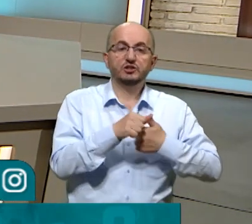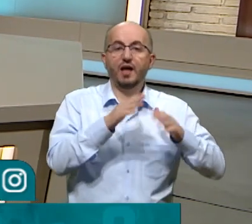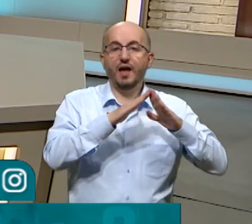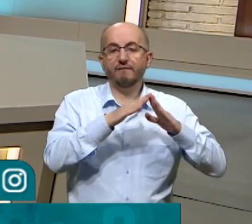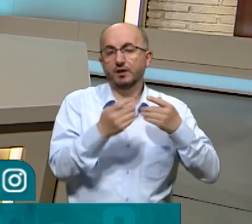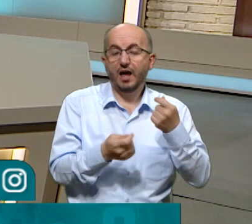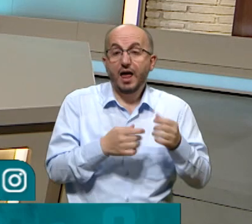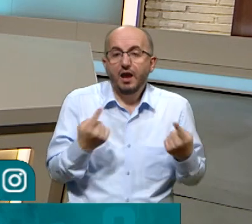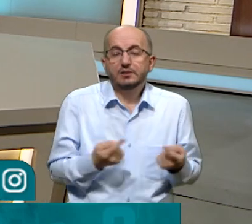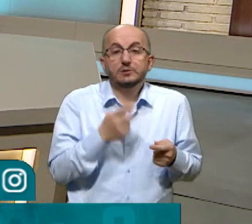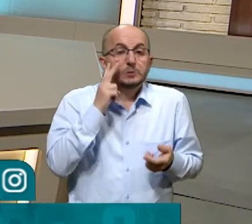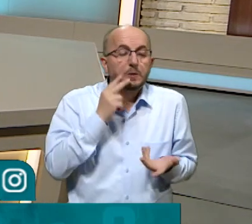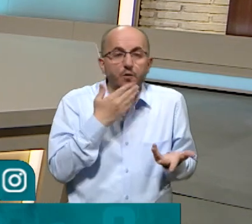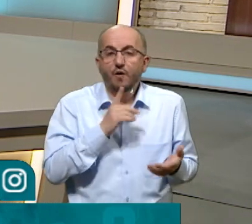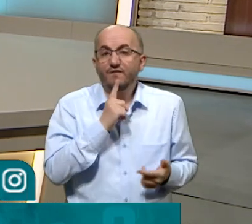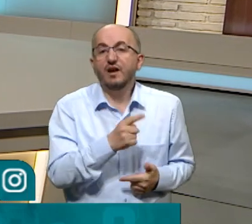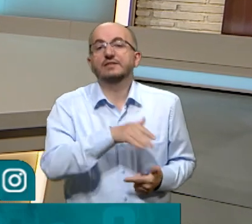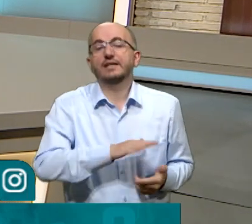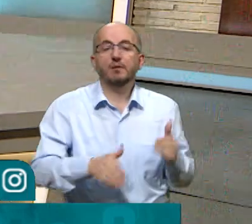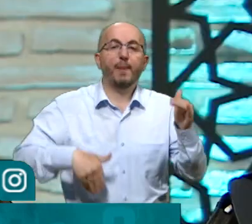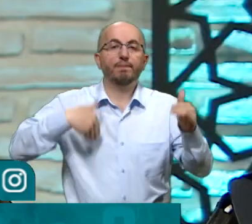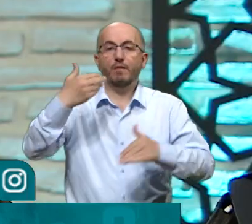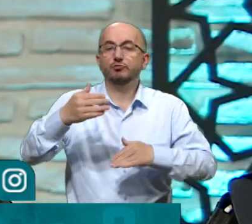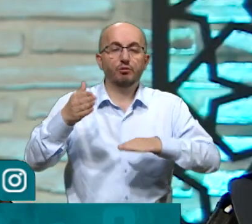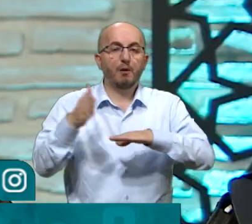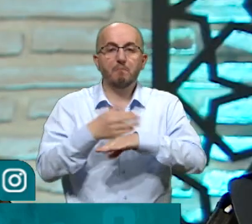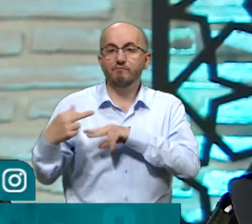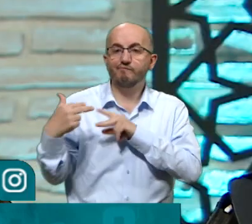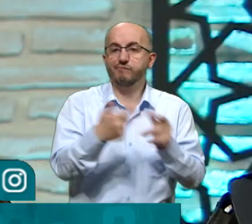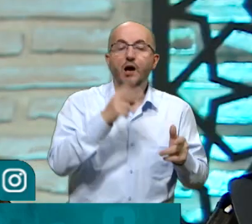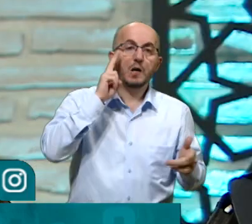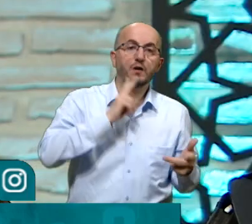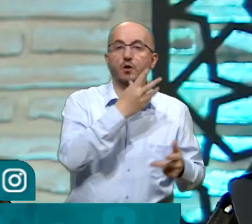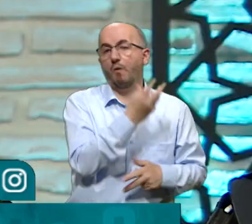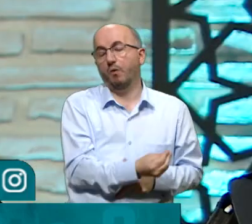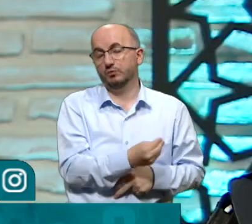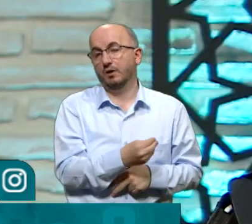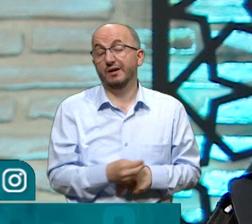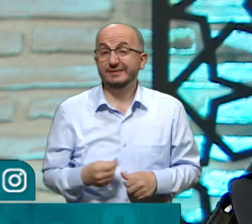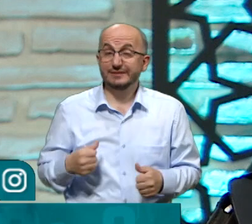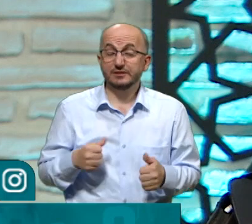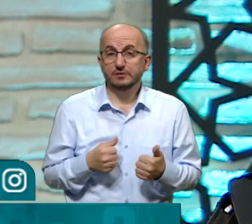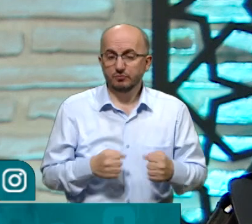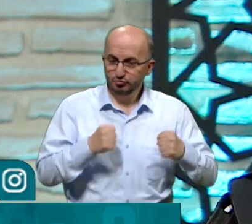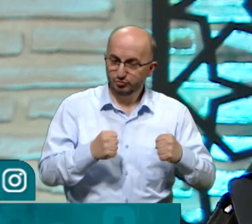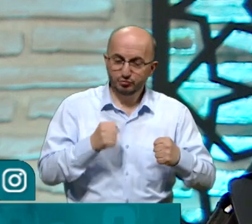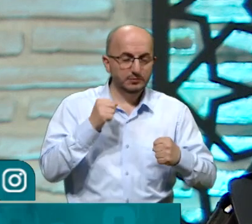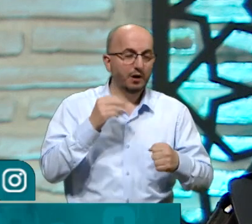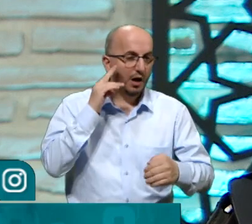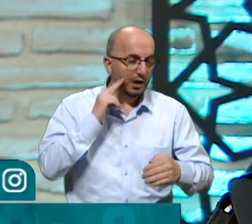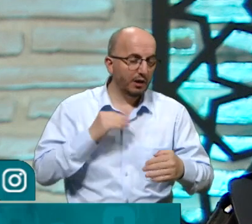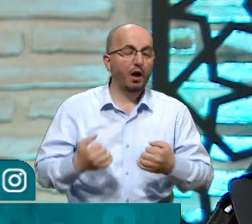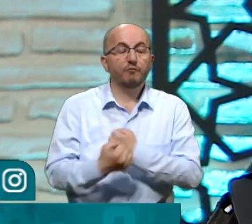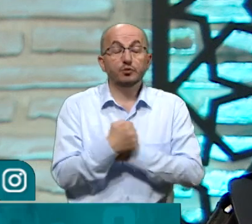onun herhangi bir zenginlik yok farz da değil daha sonra bir miras yoluyla zenginlik söz konusu olduğu mesela o istidad a kavuştu